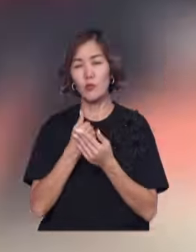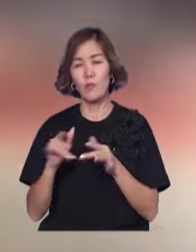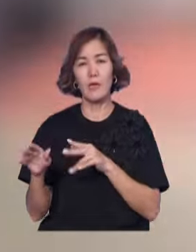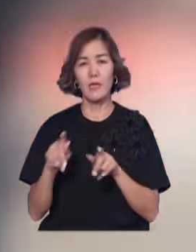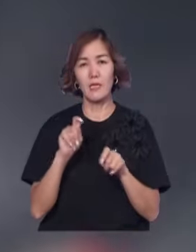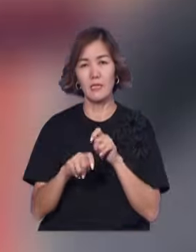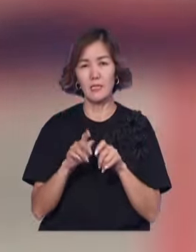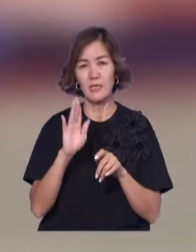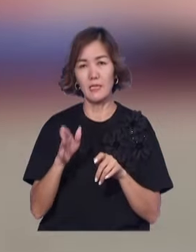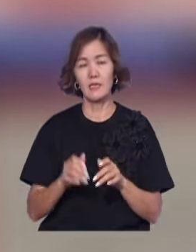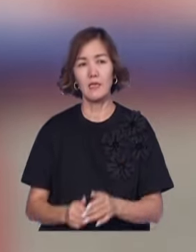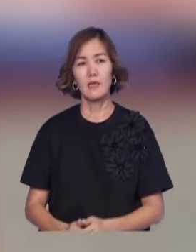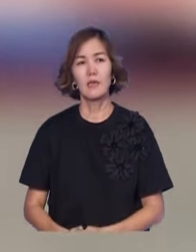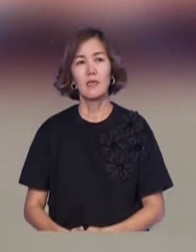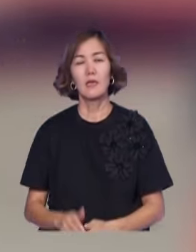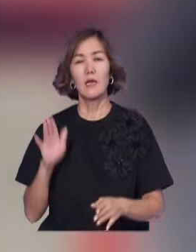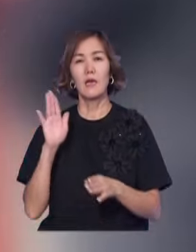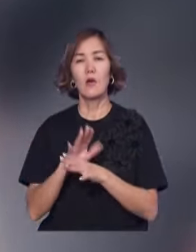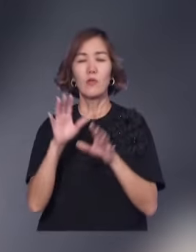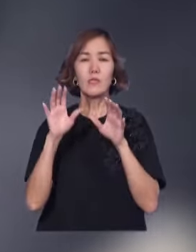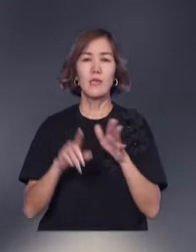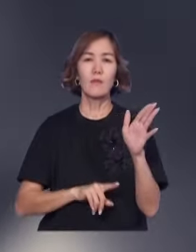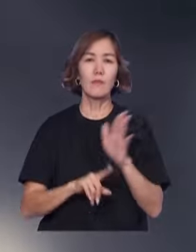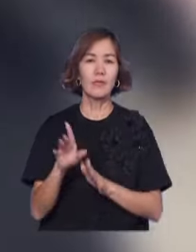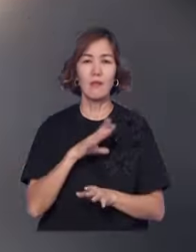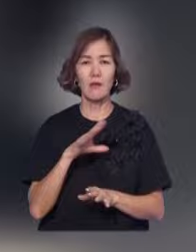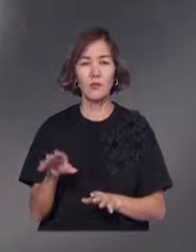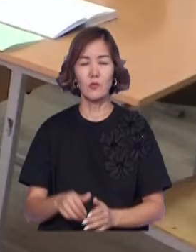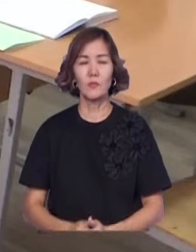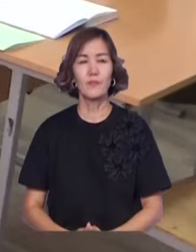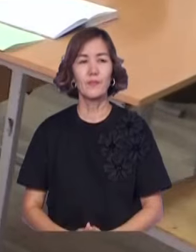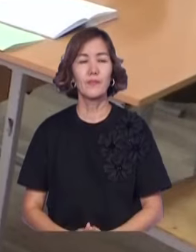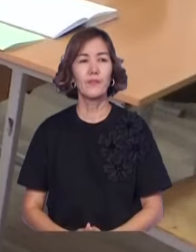әрекетіне өкінетінін ескерді. Қаулы заңды күшіне енген жоқ.